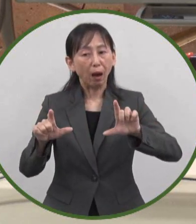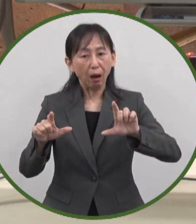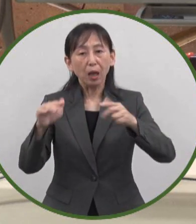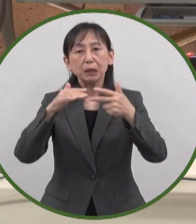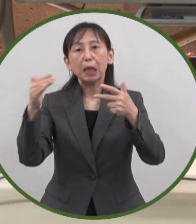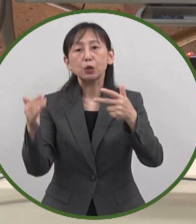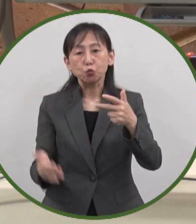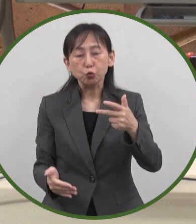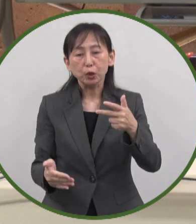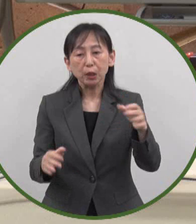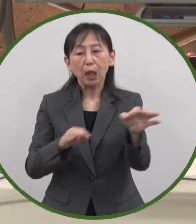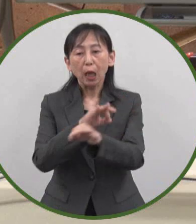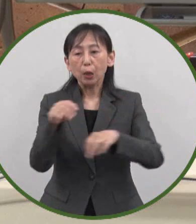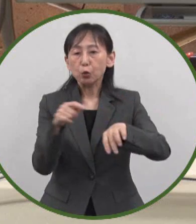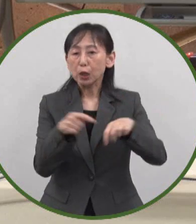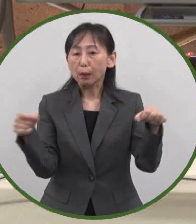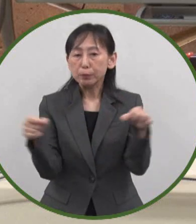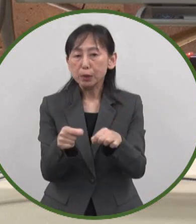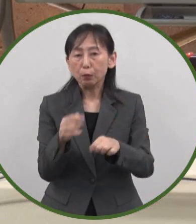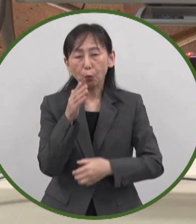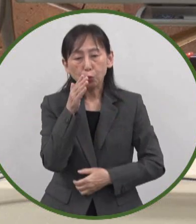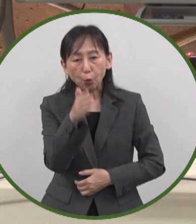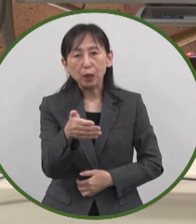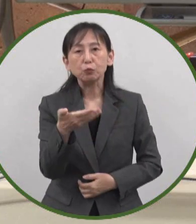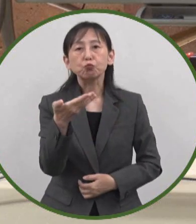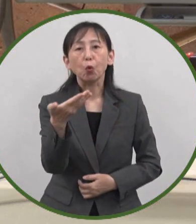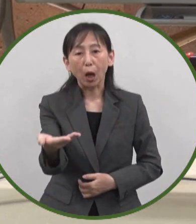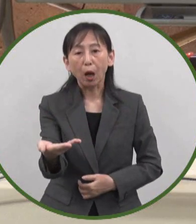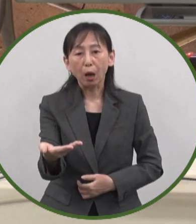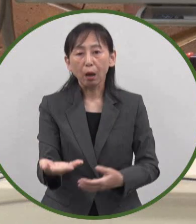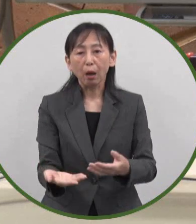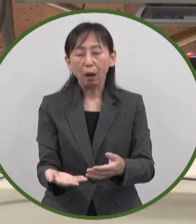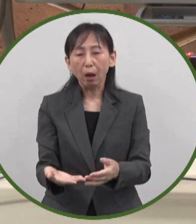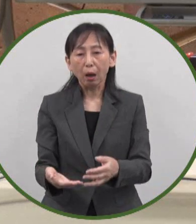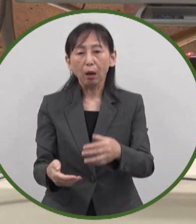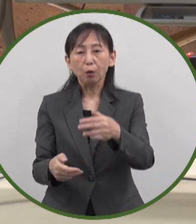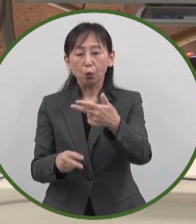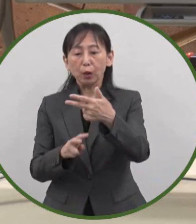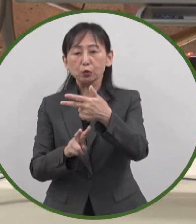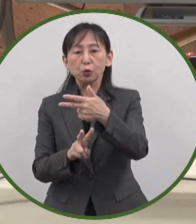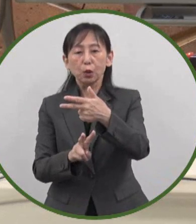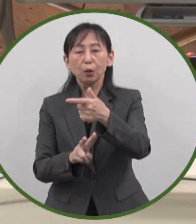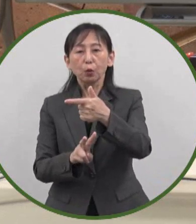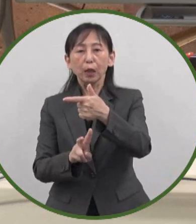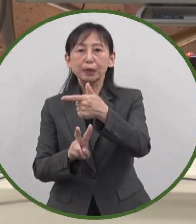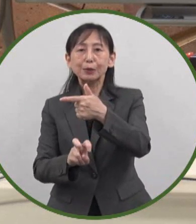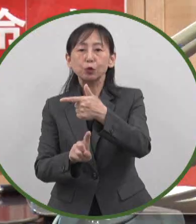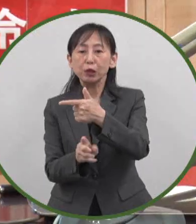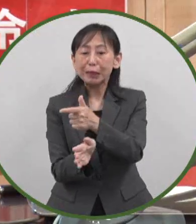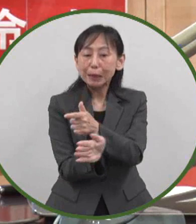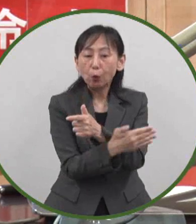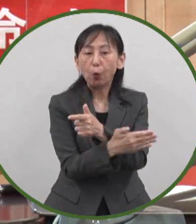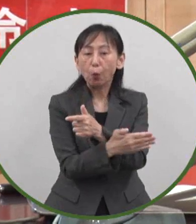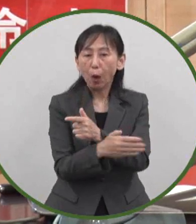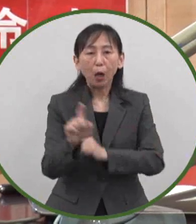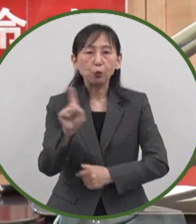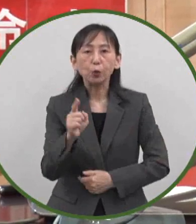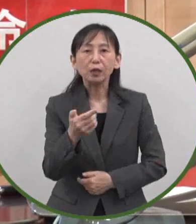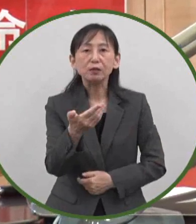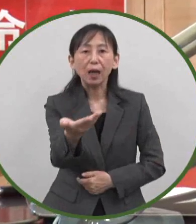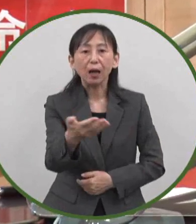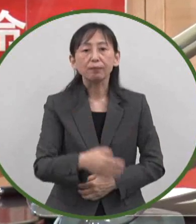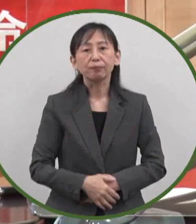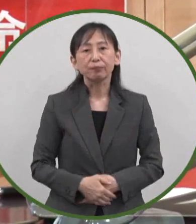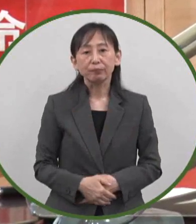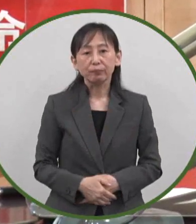短要請とか休業要請必要かどうか、その辺の終了後の、まあ、認識をどう抑えていくかというのをお聞きしたいと思います。 あのそれはまず